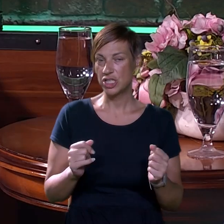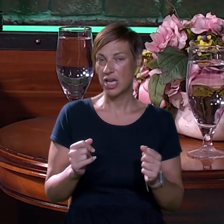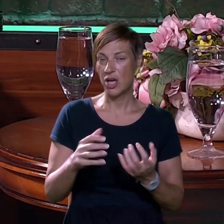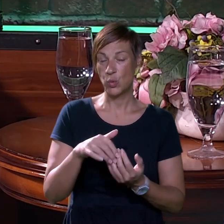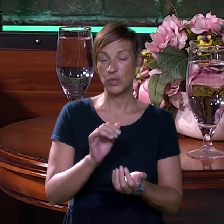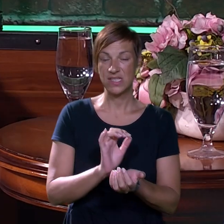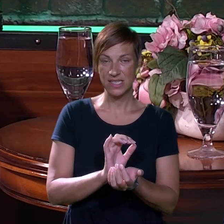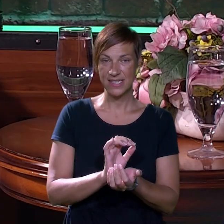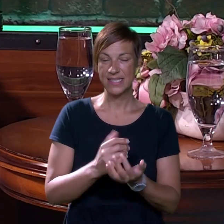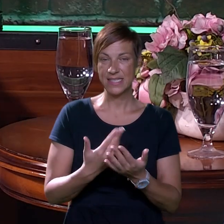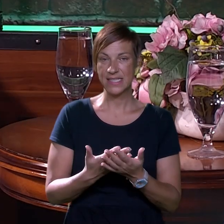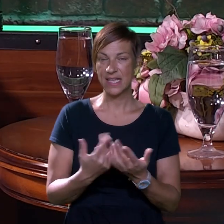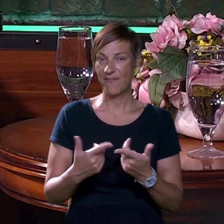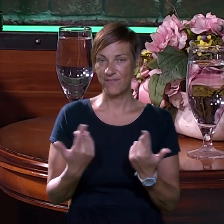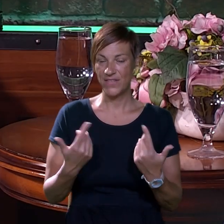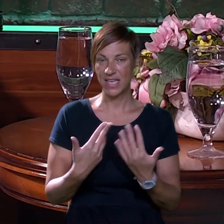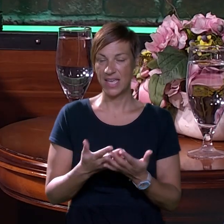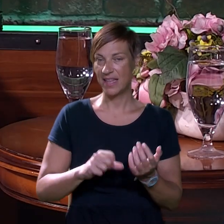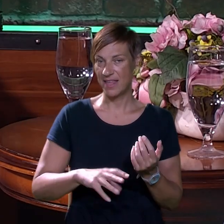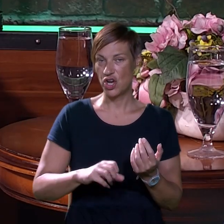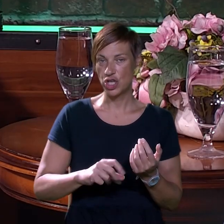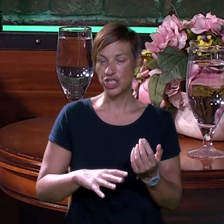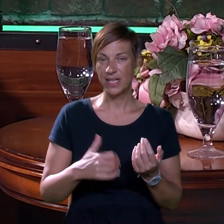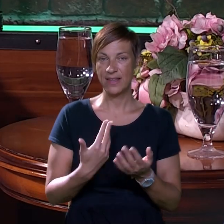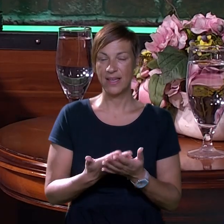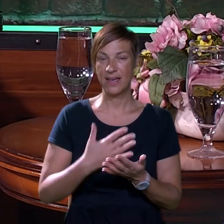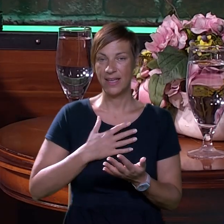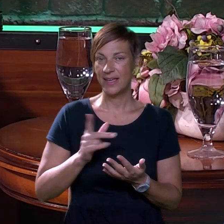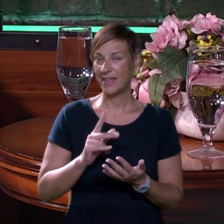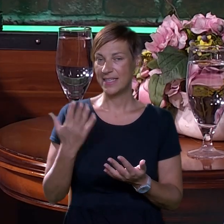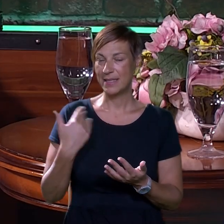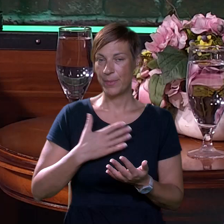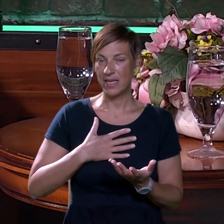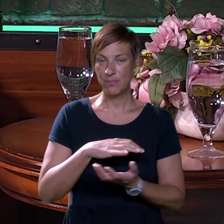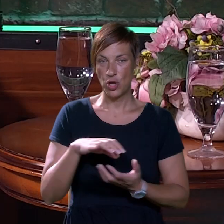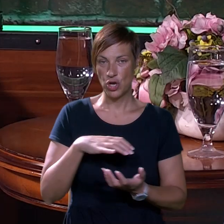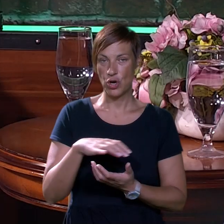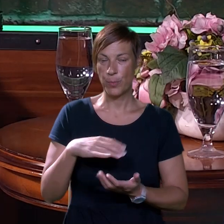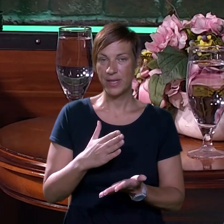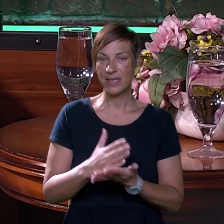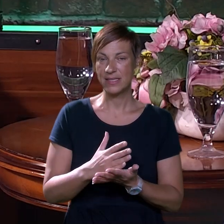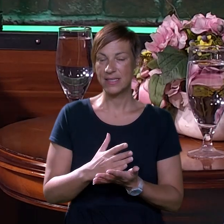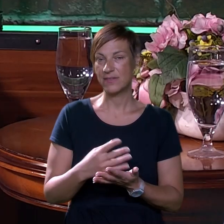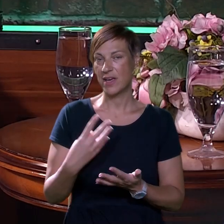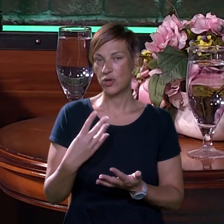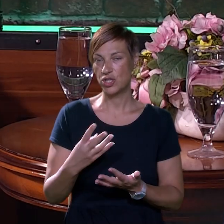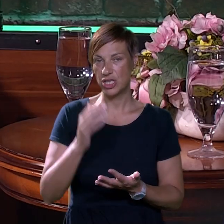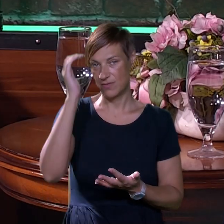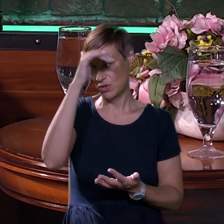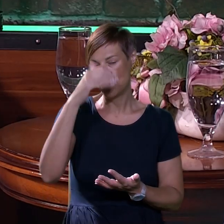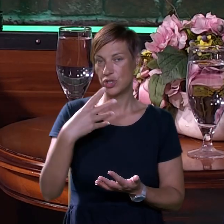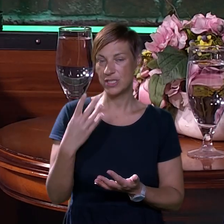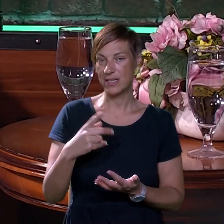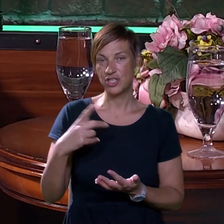blagdana, Uskrsa, vikenda, rođendana. Ja nisam bila sa svojom obitelji. Ja sam svaku četvrtu